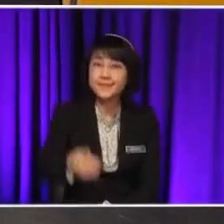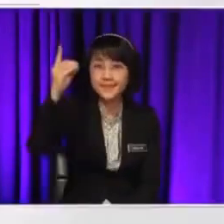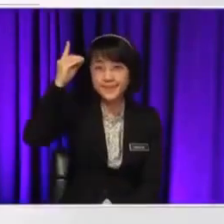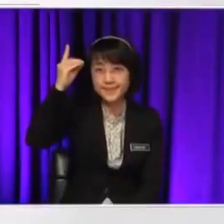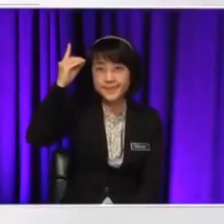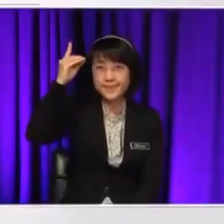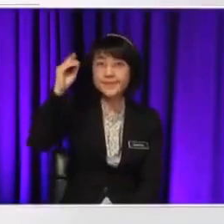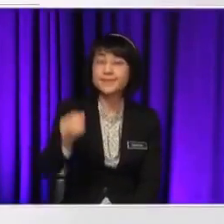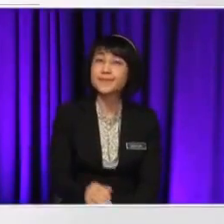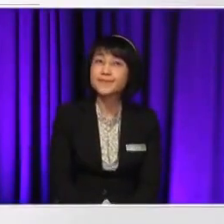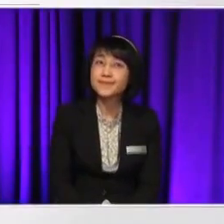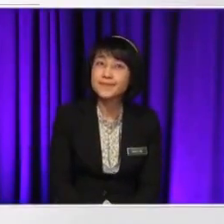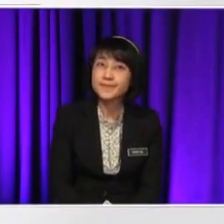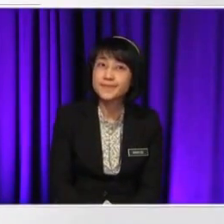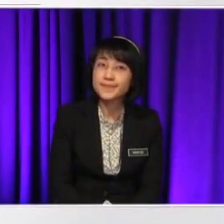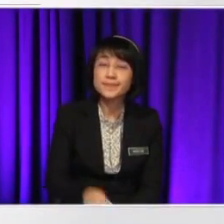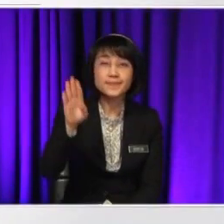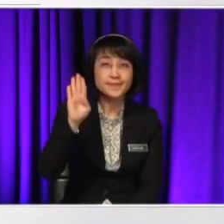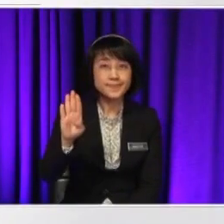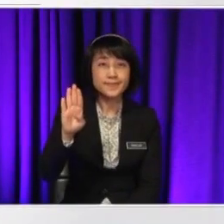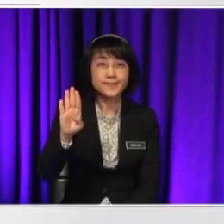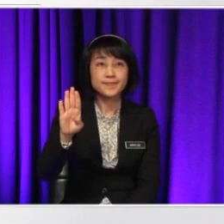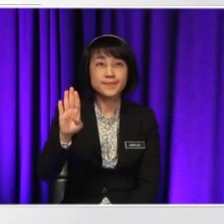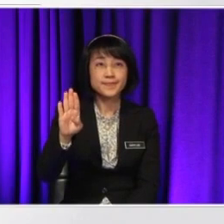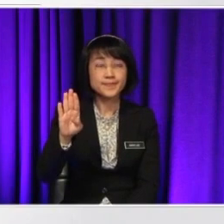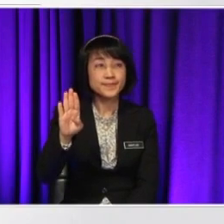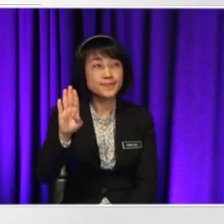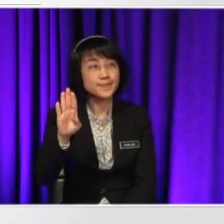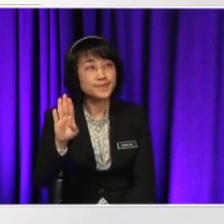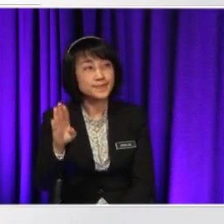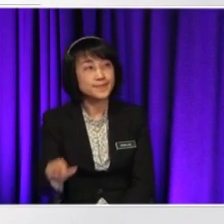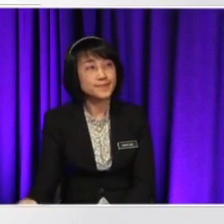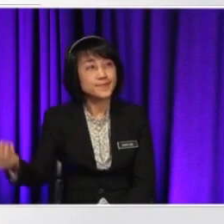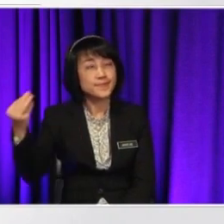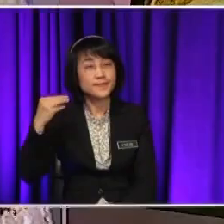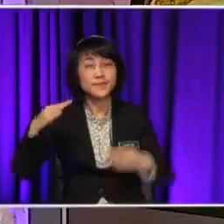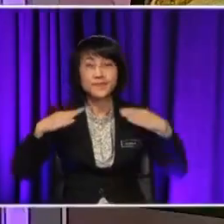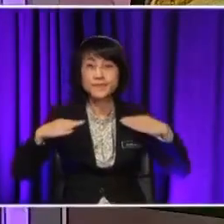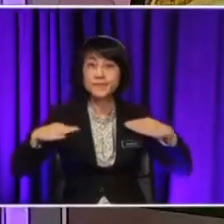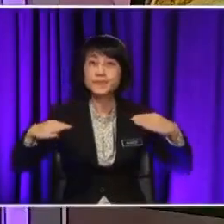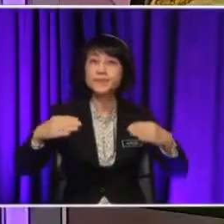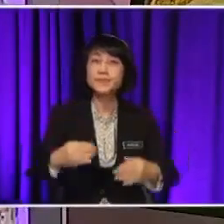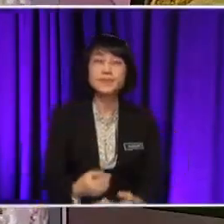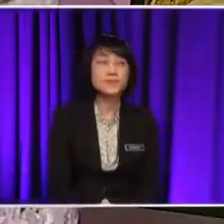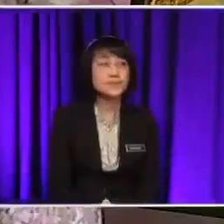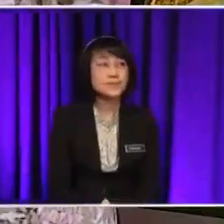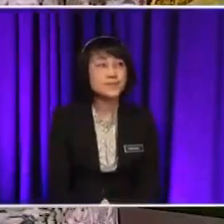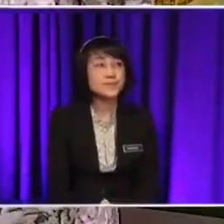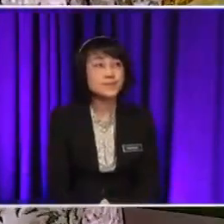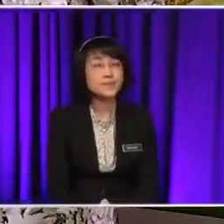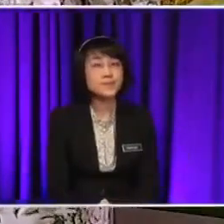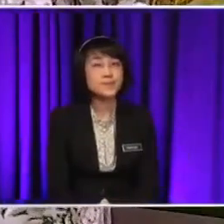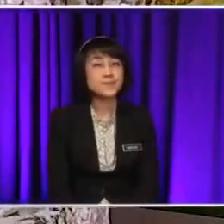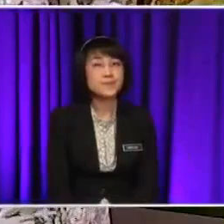Danish. B O. Semangat kesuburan. Semangat kesuburan. Okey, nama dia Venus of Willendorf.